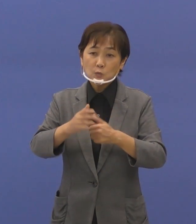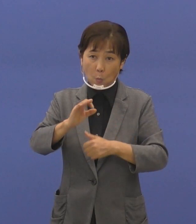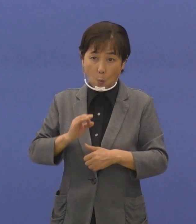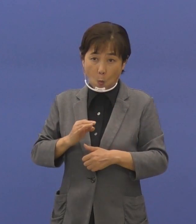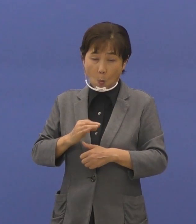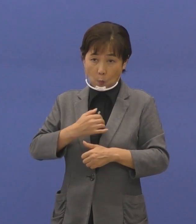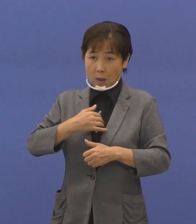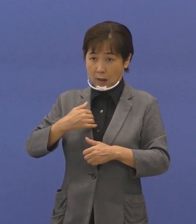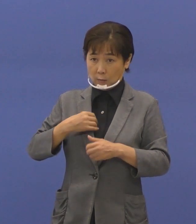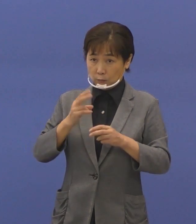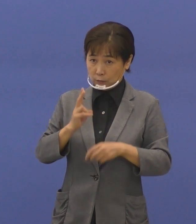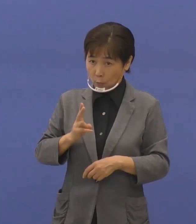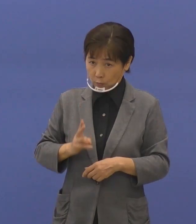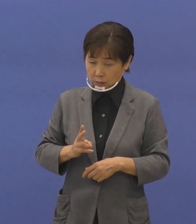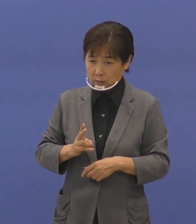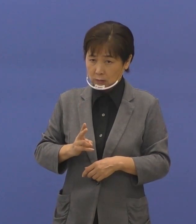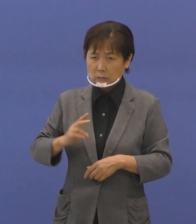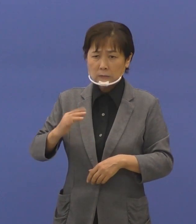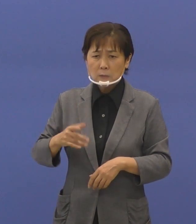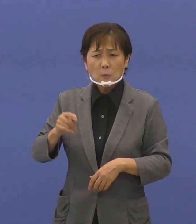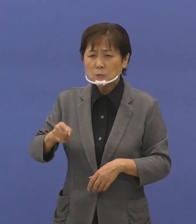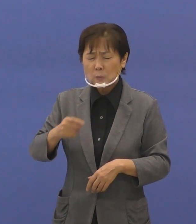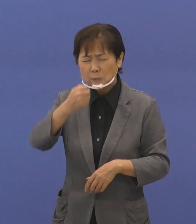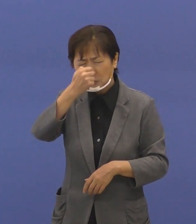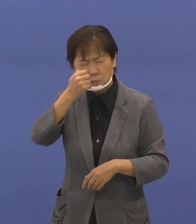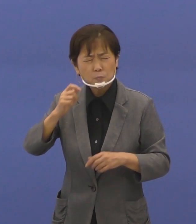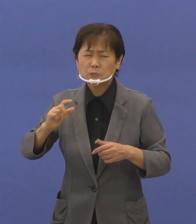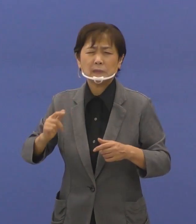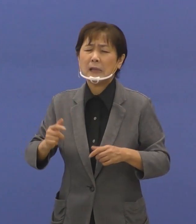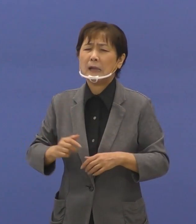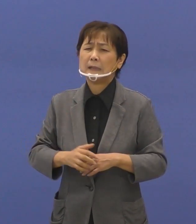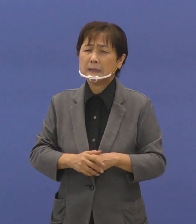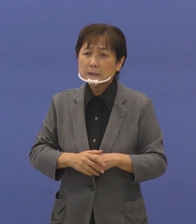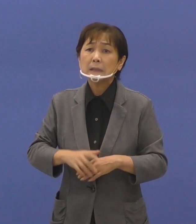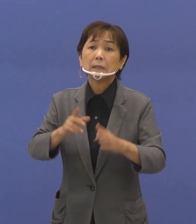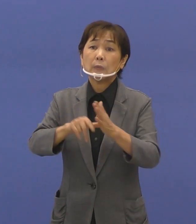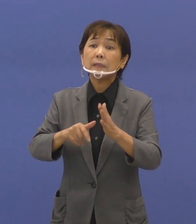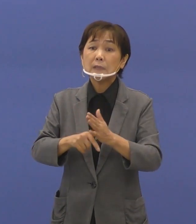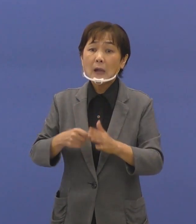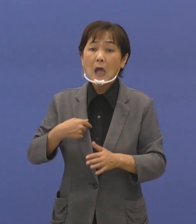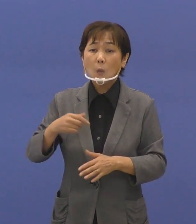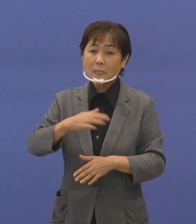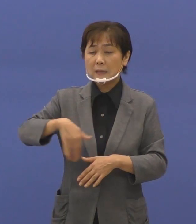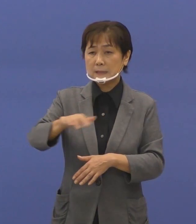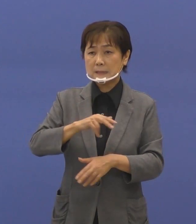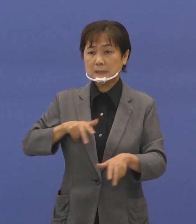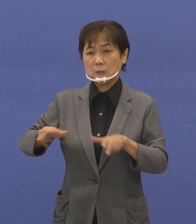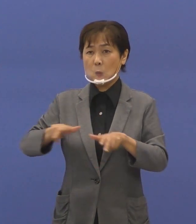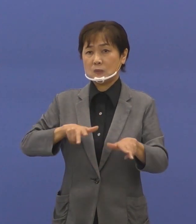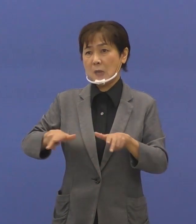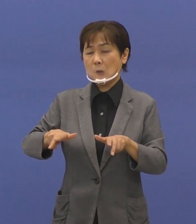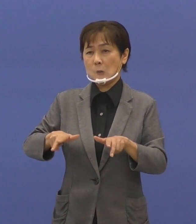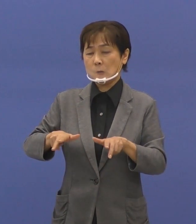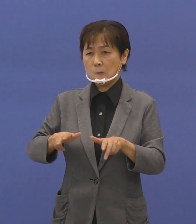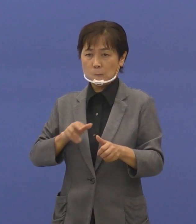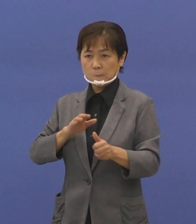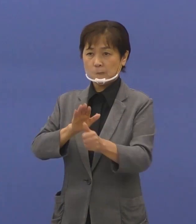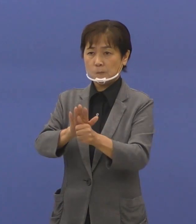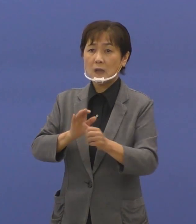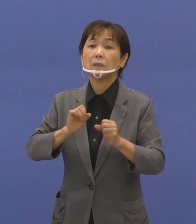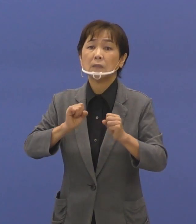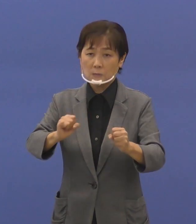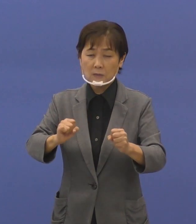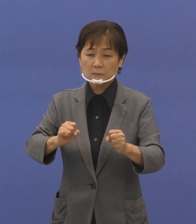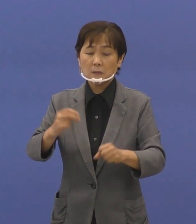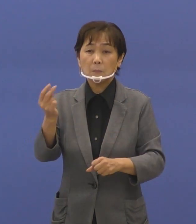ような大きな被害が出た場合には行政が動くと、そして、国